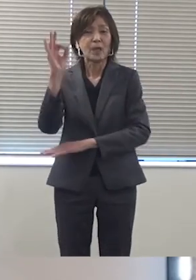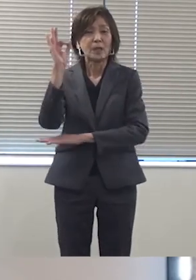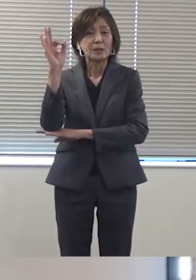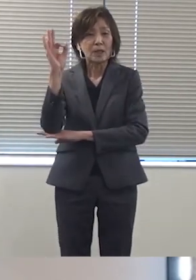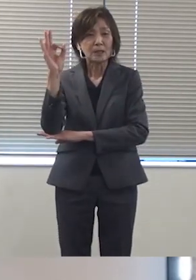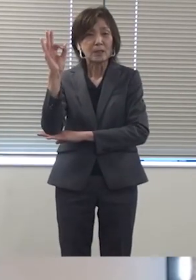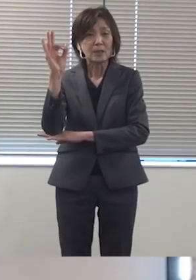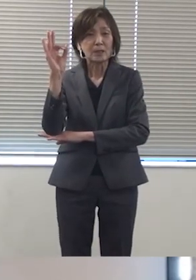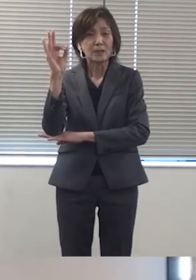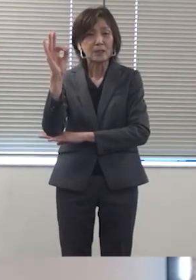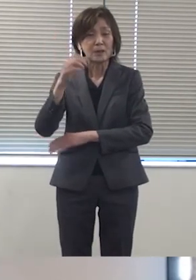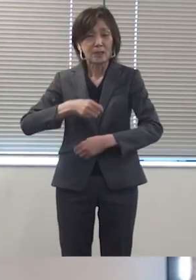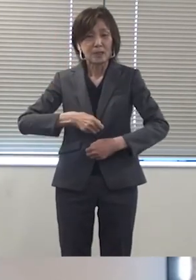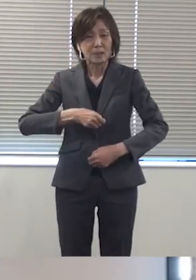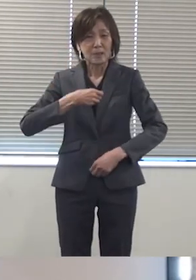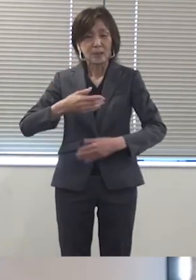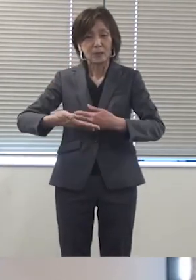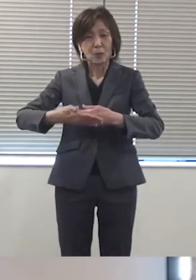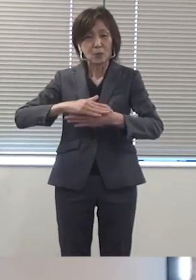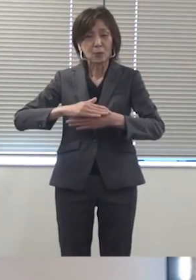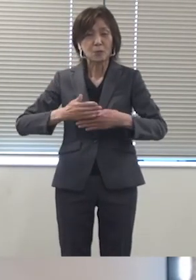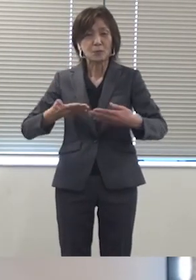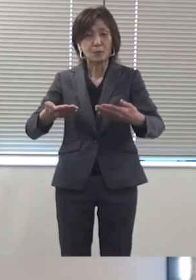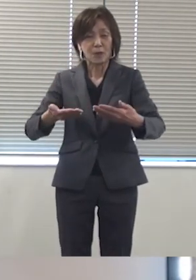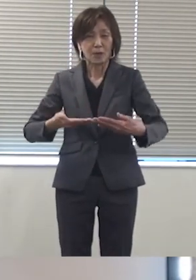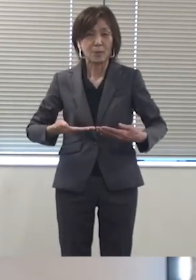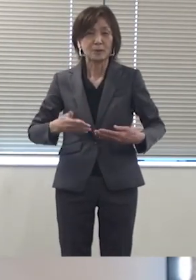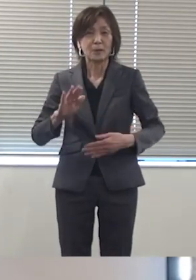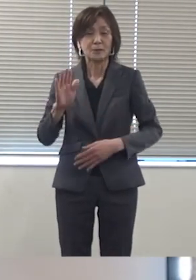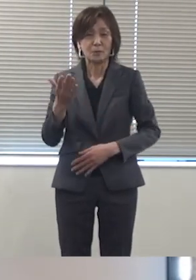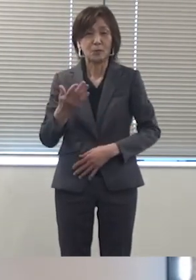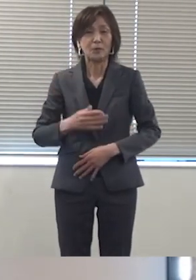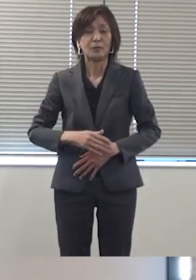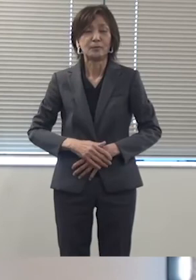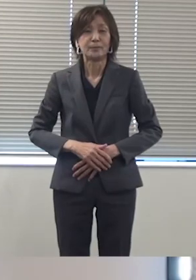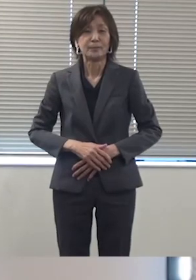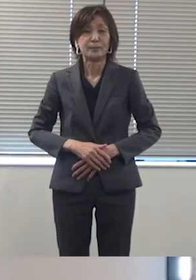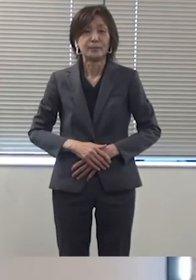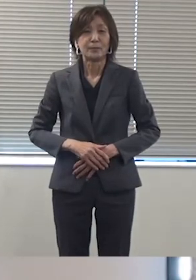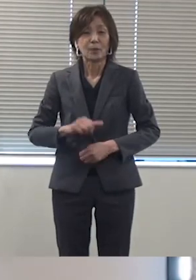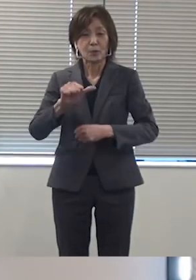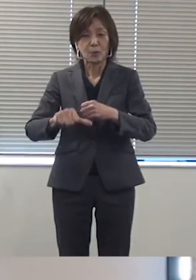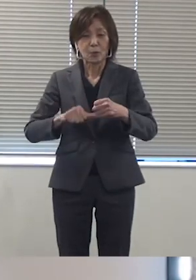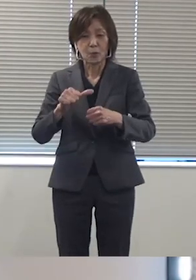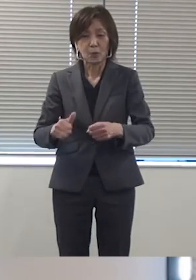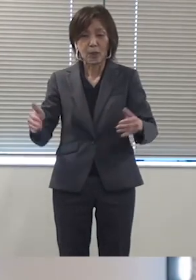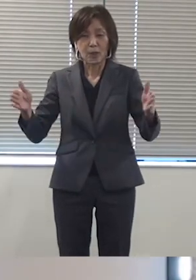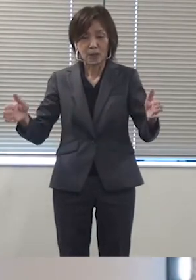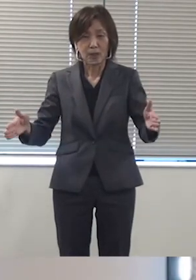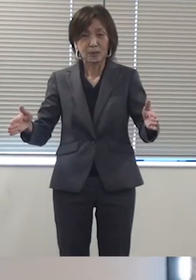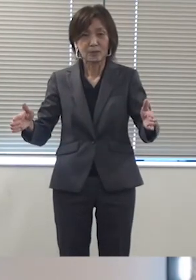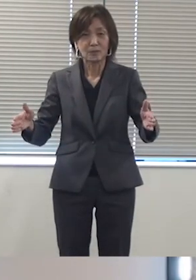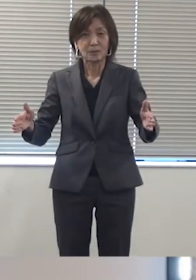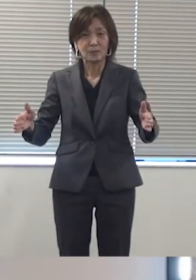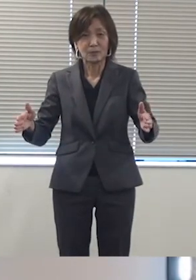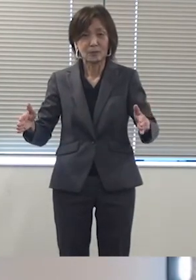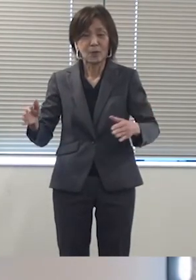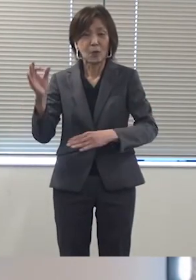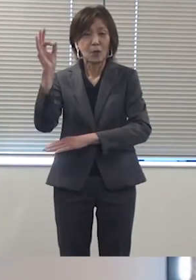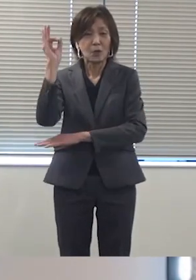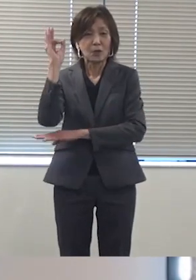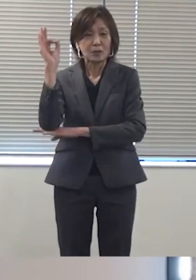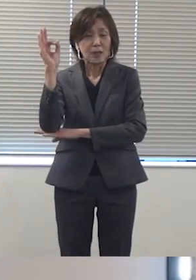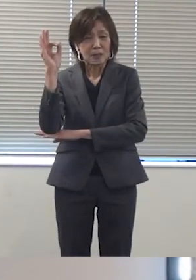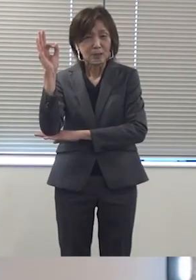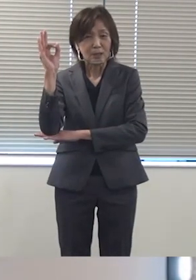計画の時には100億以上の実は赤字要素がありました。トータルですね、それが結果的に言う